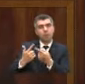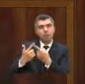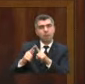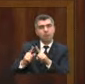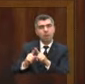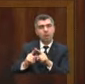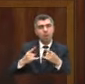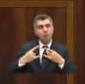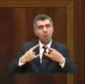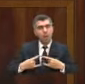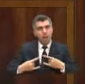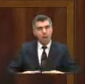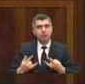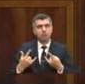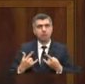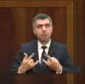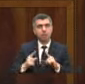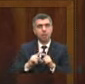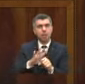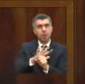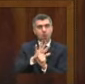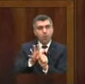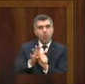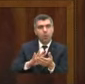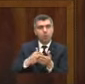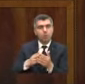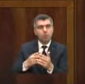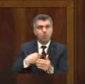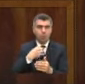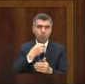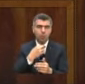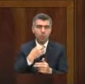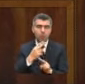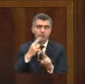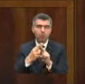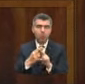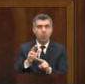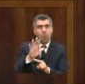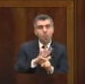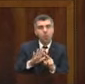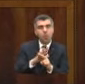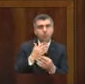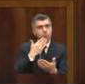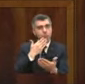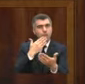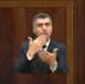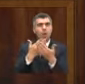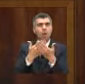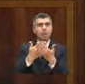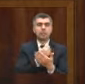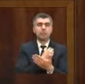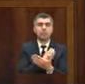الوقاية ومكافحة الجائحة. وأريد هنا باسمكم جميعا أن أتوجه بالشكر الجزيل للأطقم